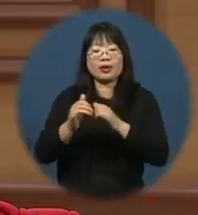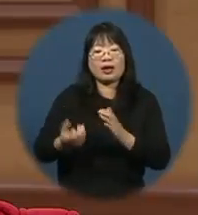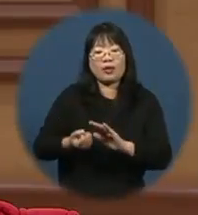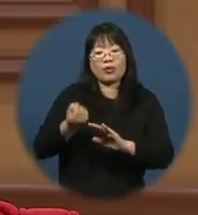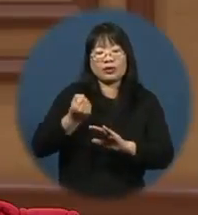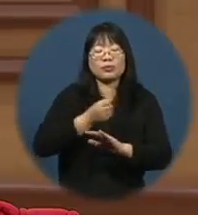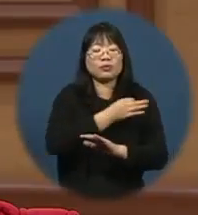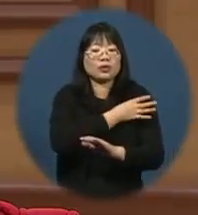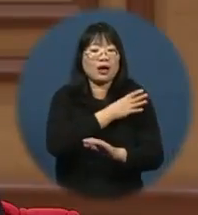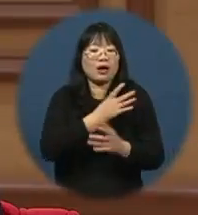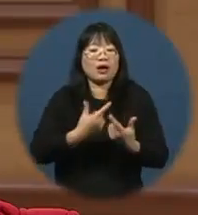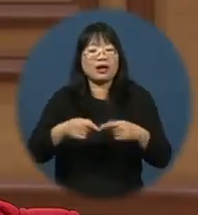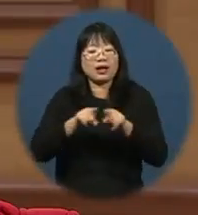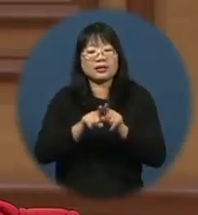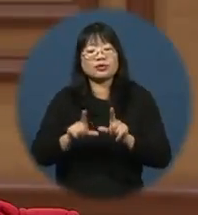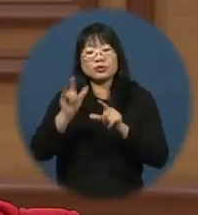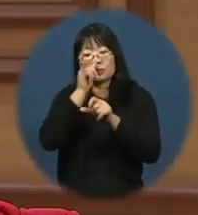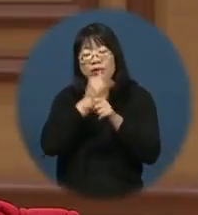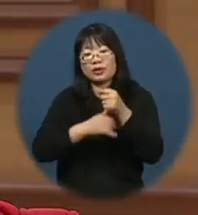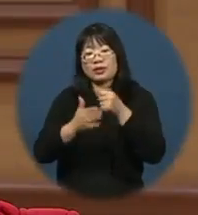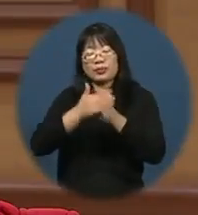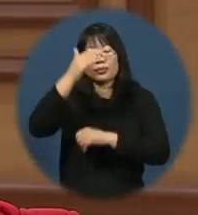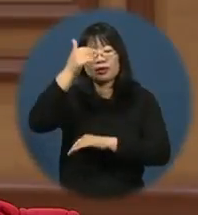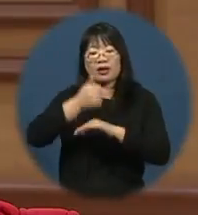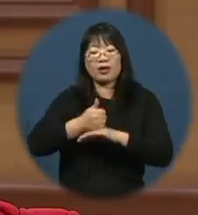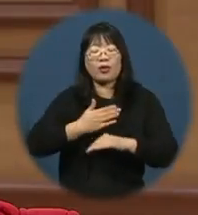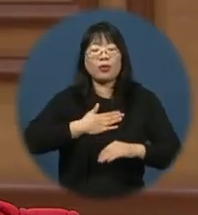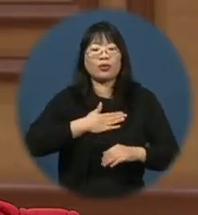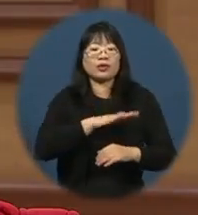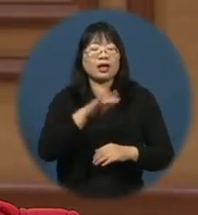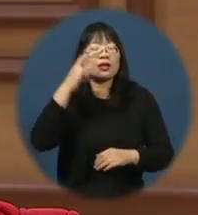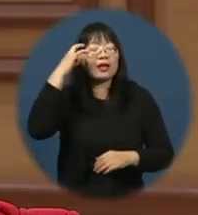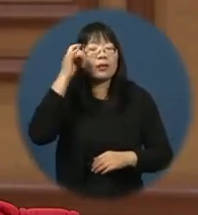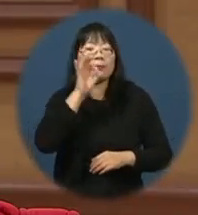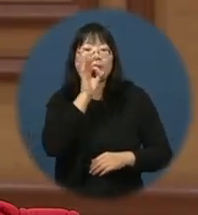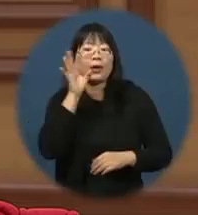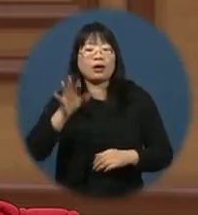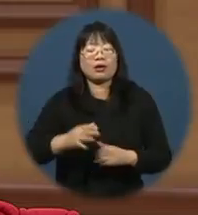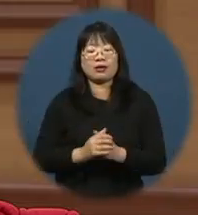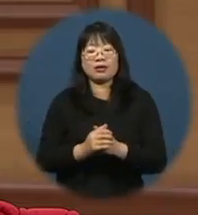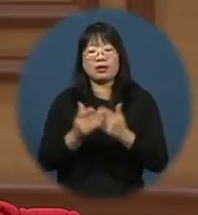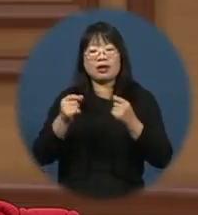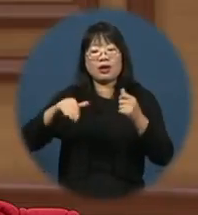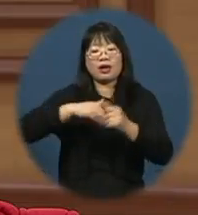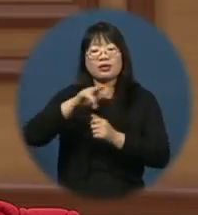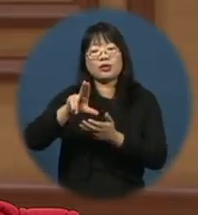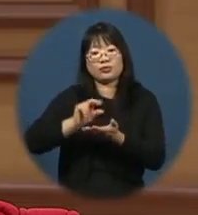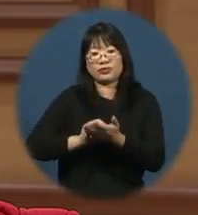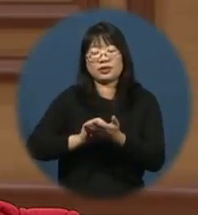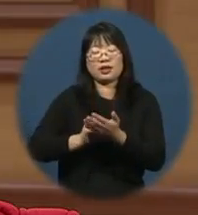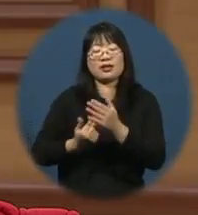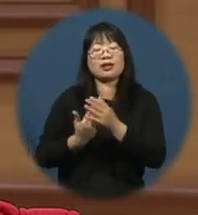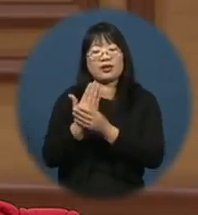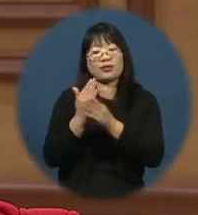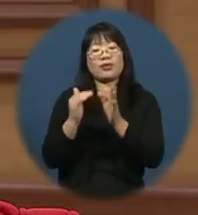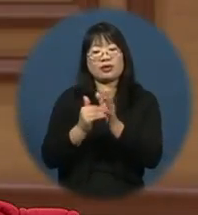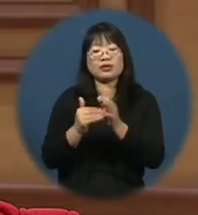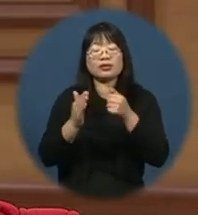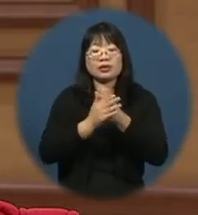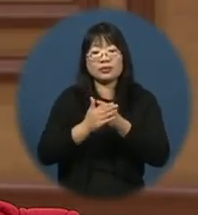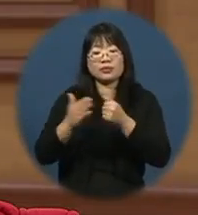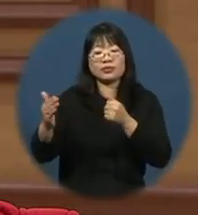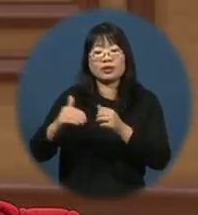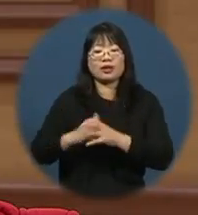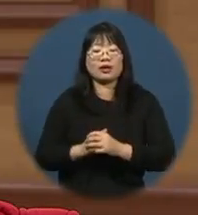있는 부유함을 향유하면서 결국 우리가 생각하지 못했던 그런 환경의 문제들이 발생하는 것이기